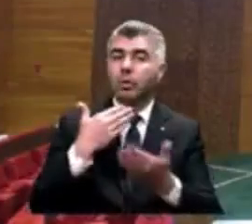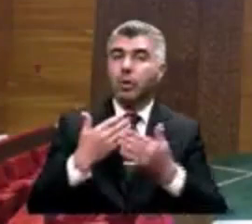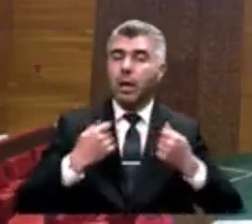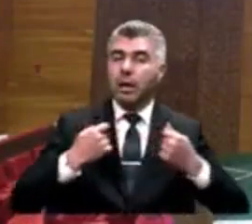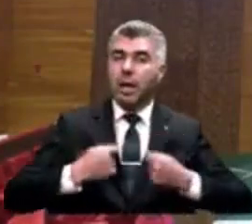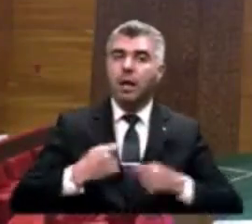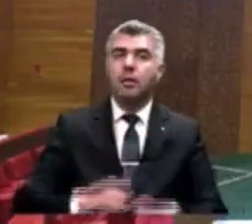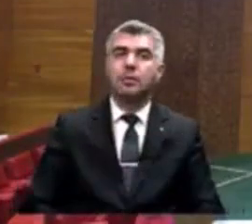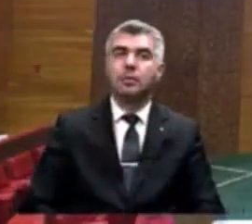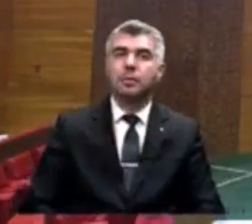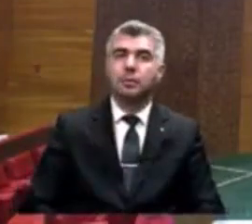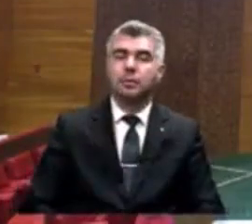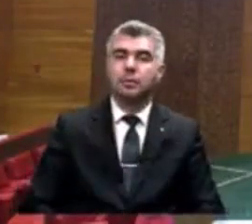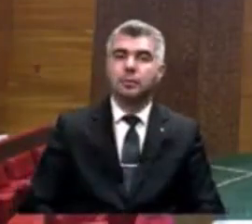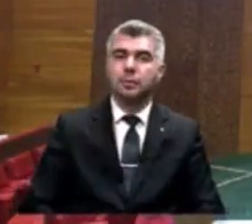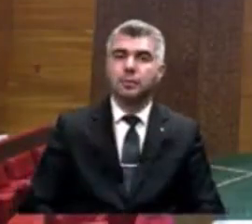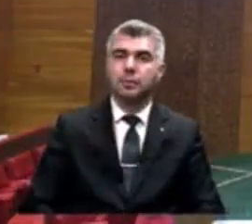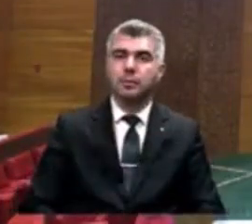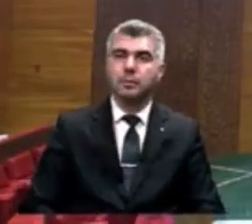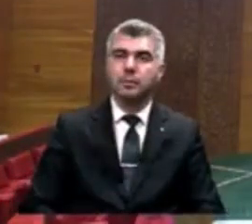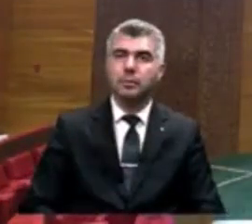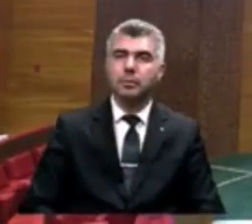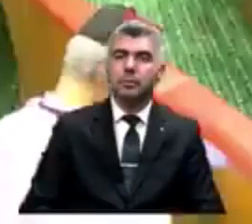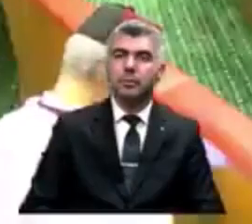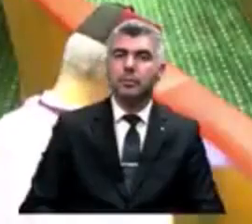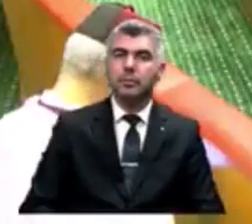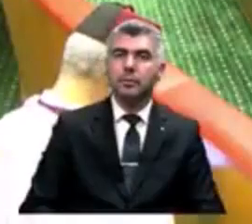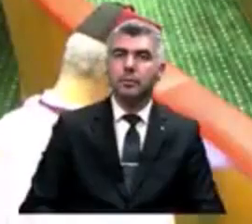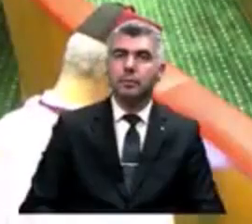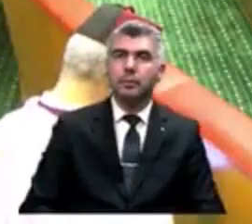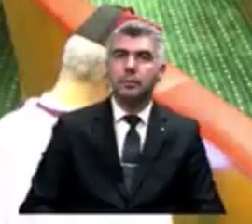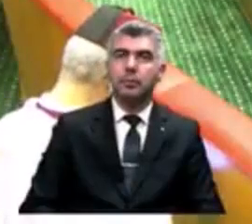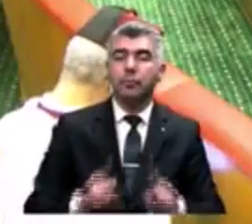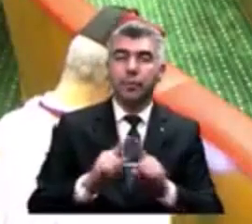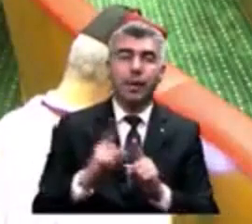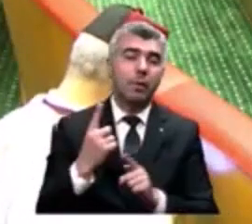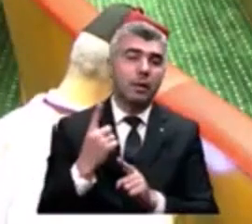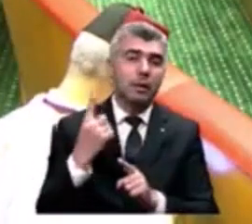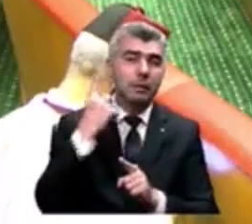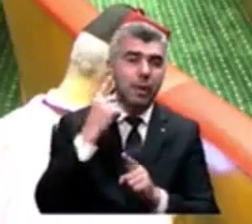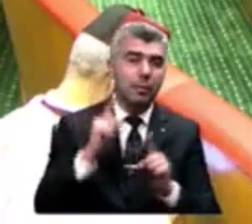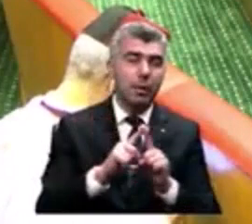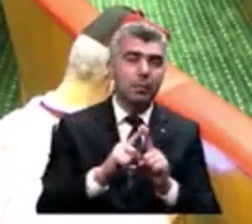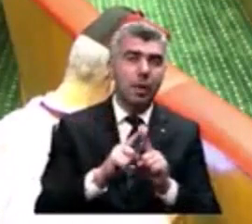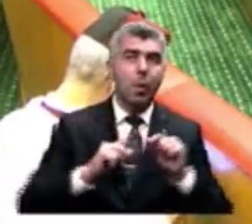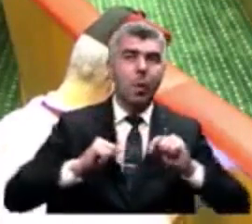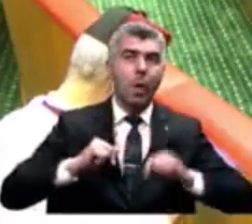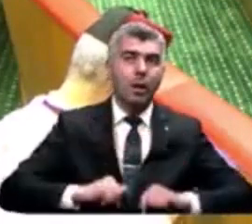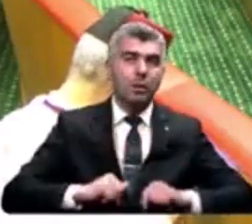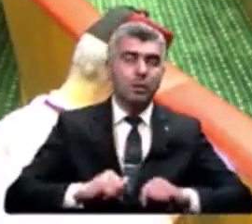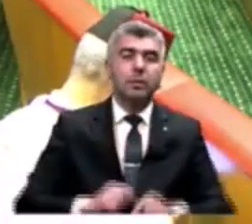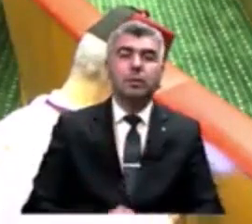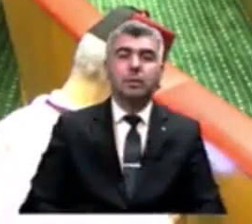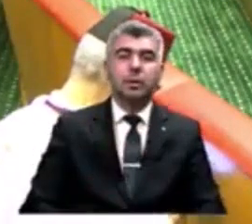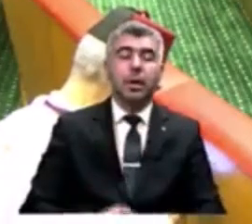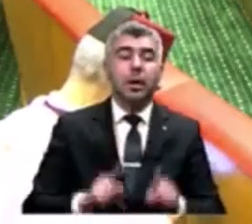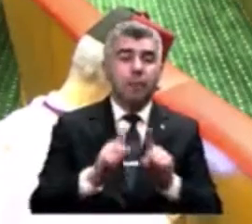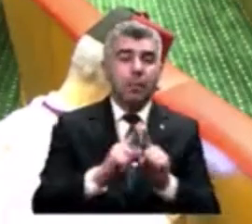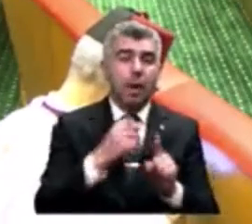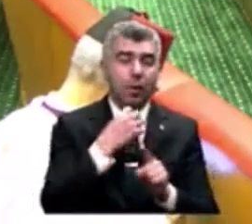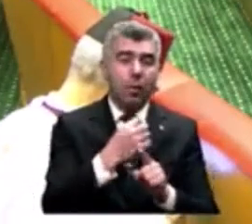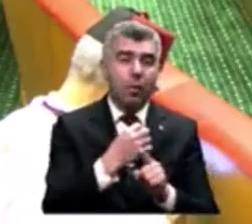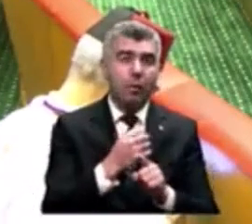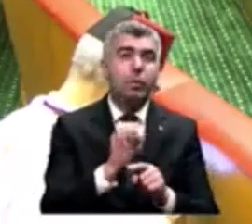السيد الرئيس. على كل حال أنصتنا بإمعان تدخل السيد الوزير، أنا كنت أتكلم بقلبي على اعتبار